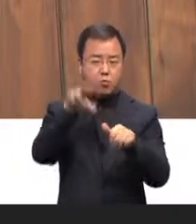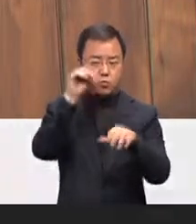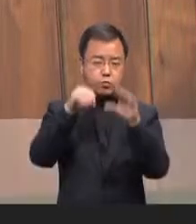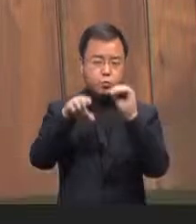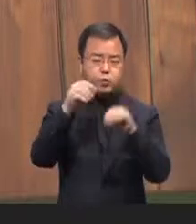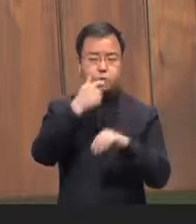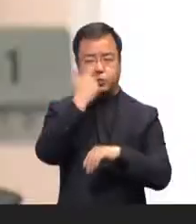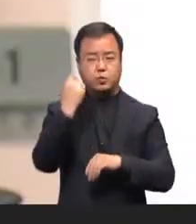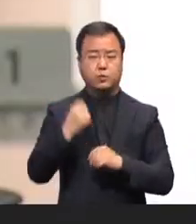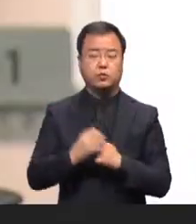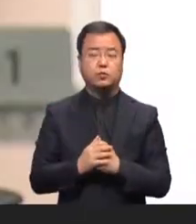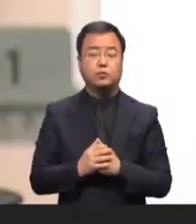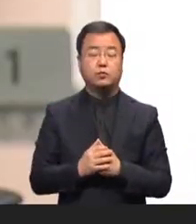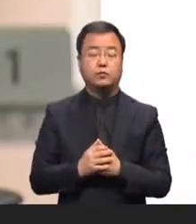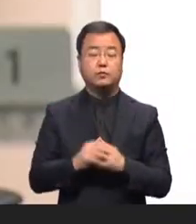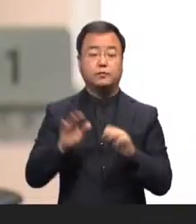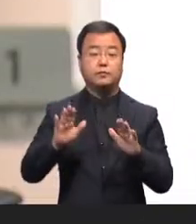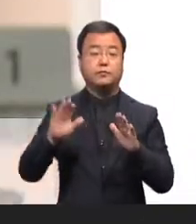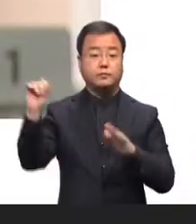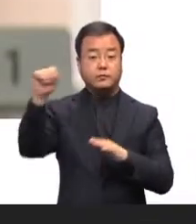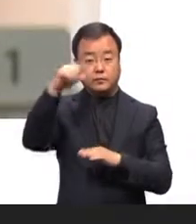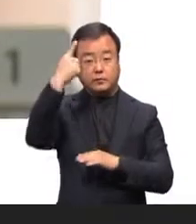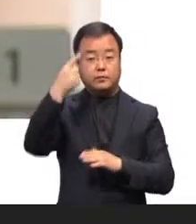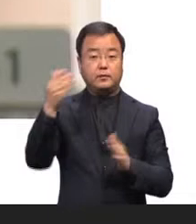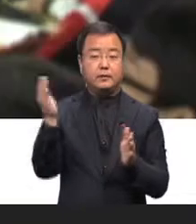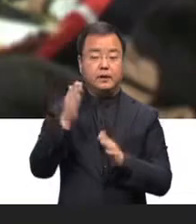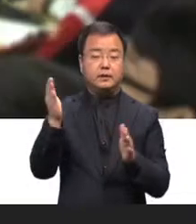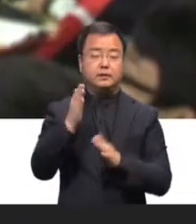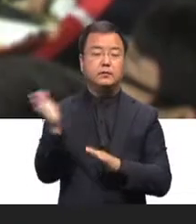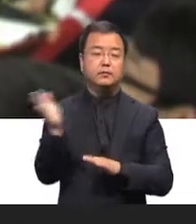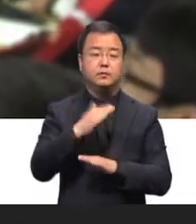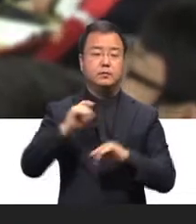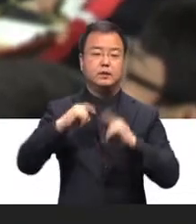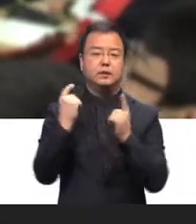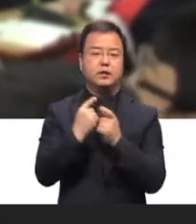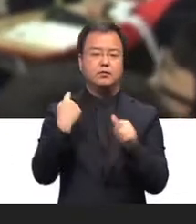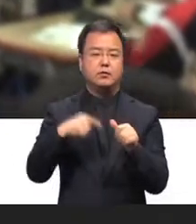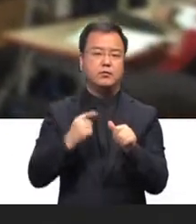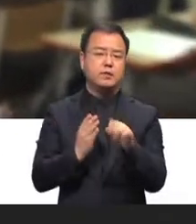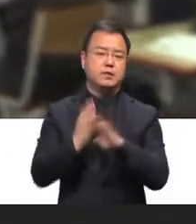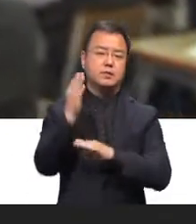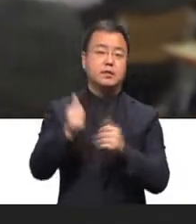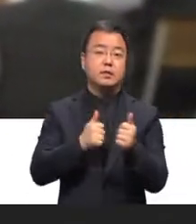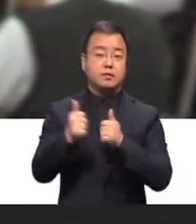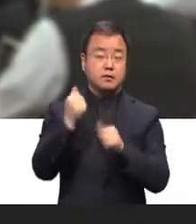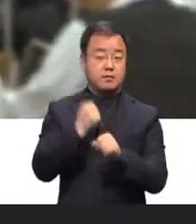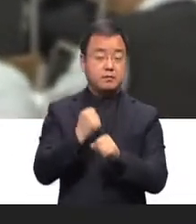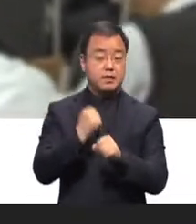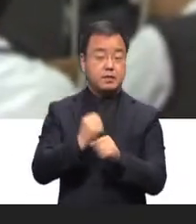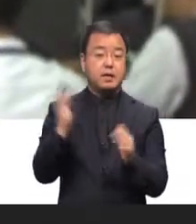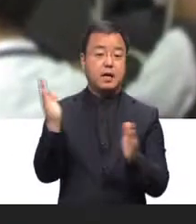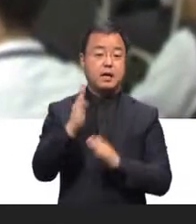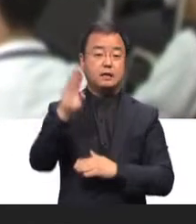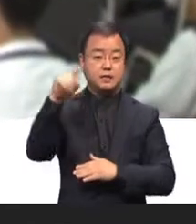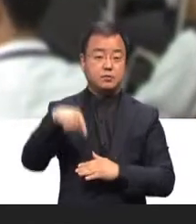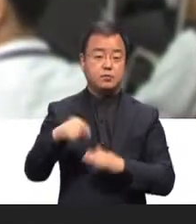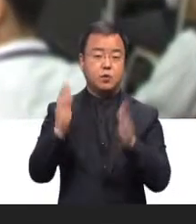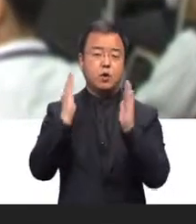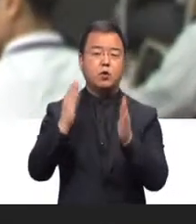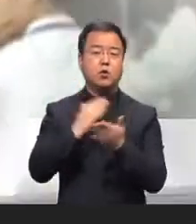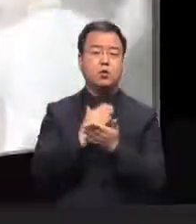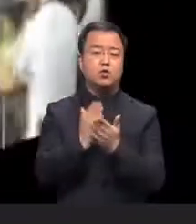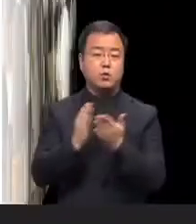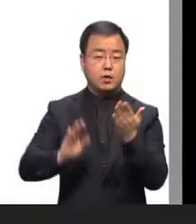나고 이번 고 1 학생들부터 사교육과 과도한 경쟁을 유발하는 학생부 비교과 항목이 상당수